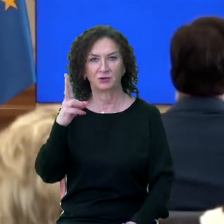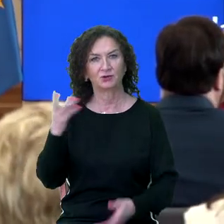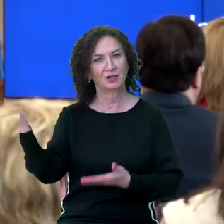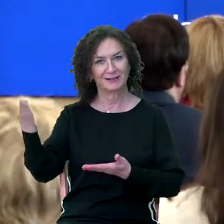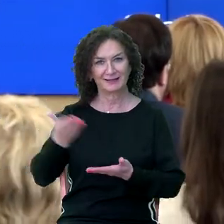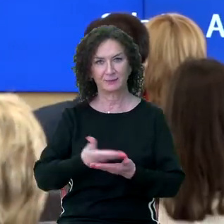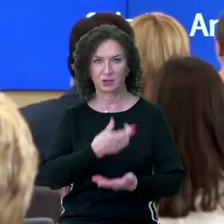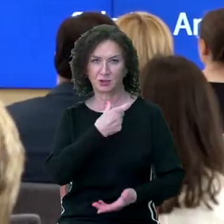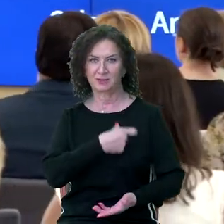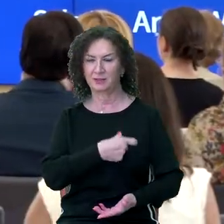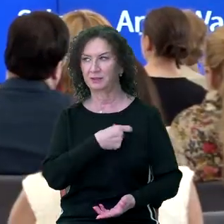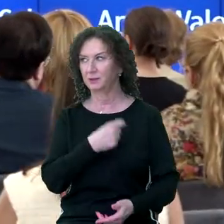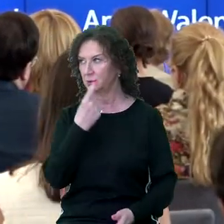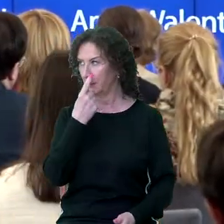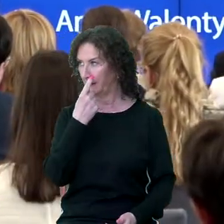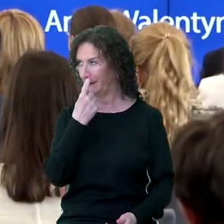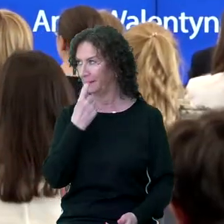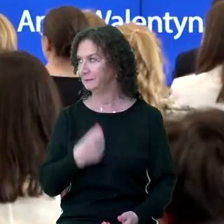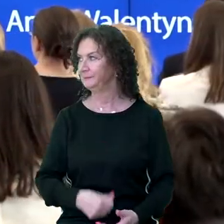Zaskoczony.